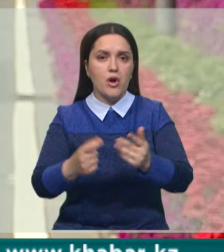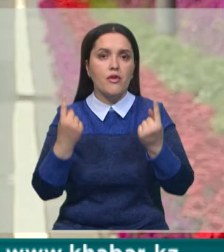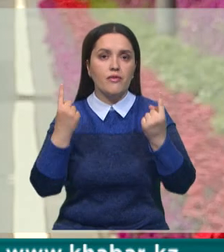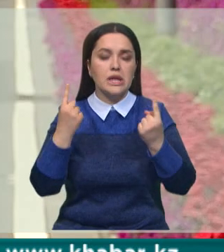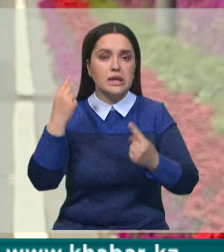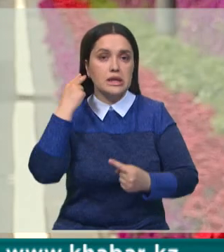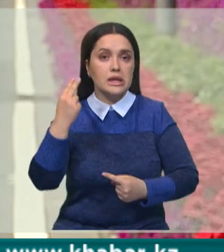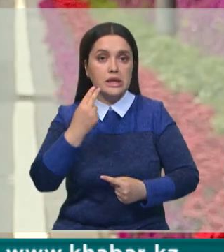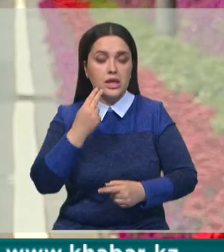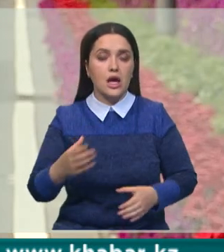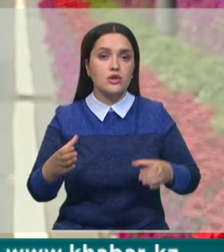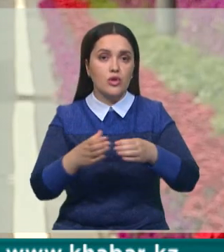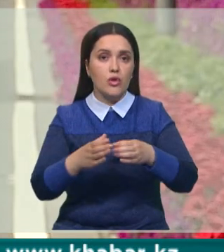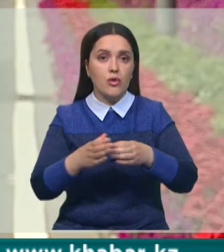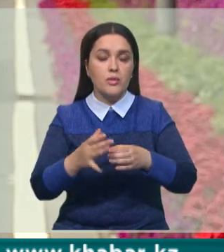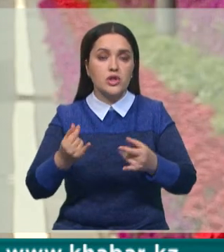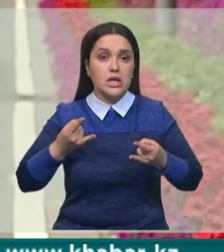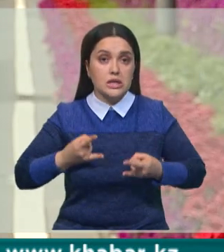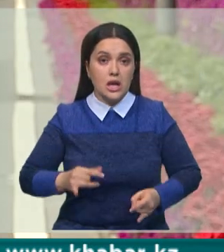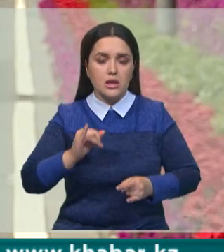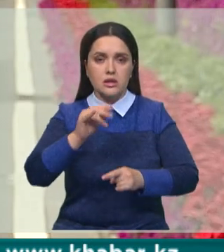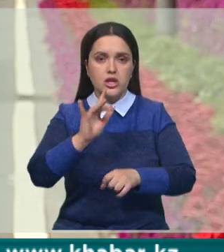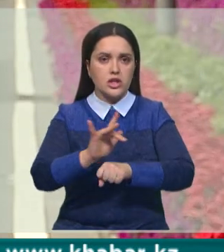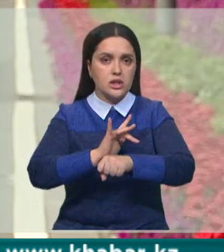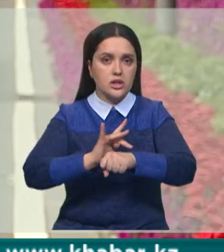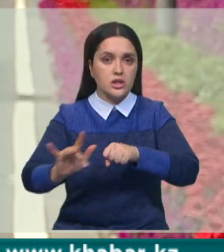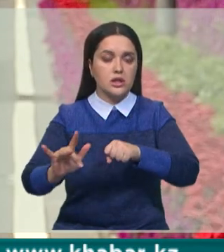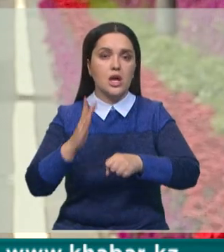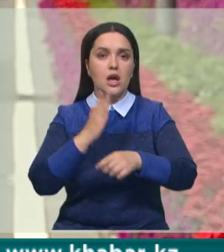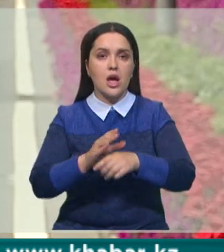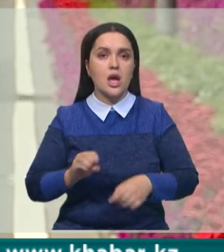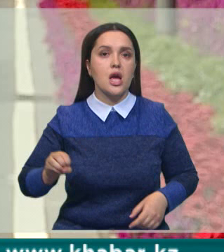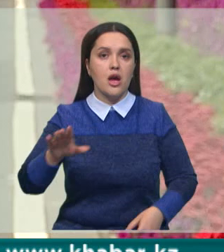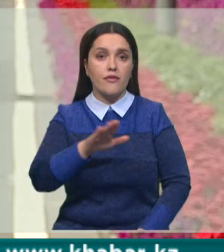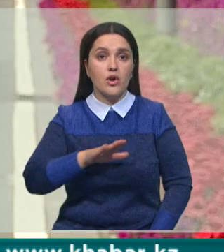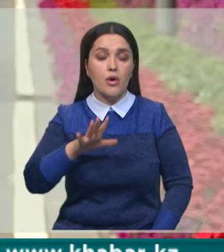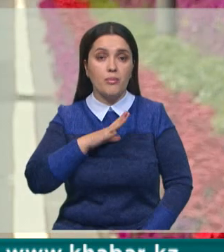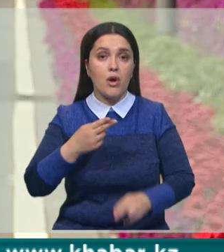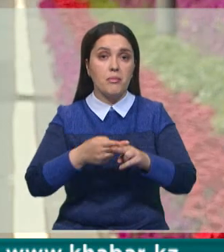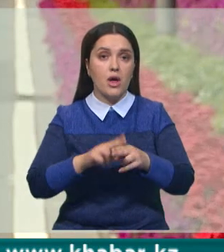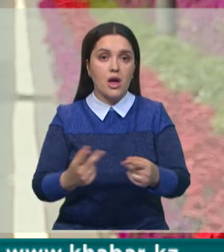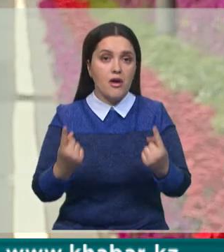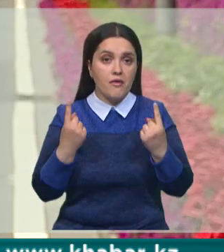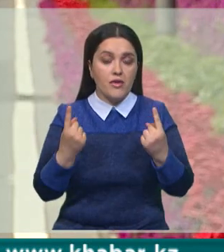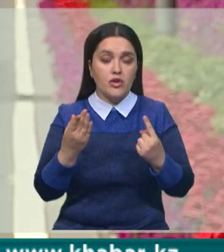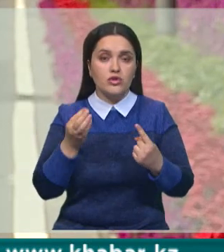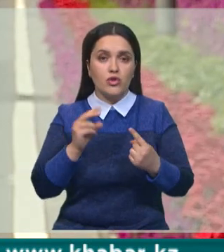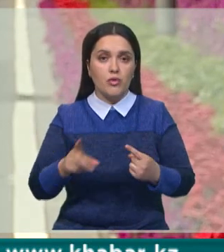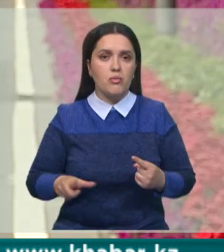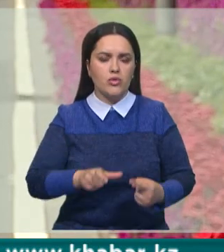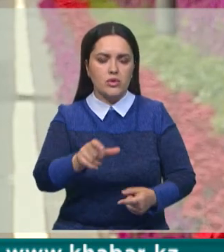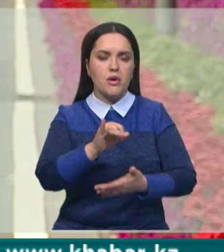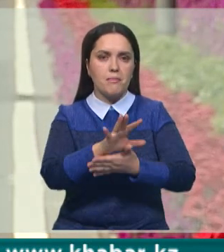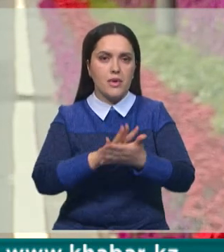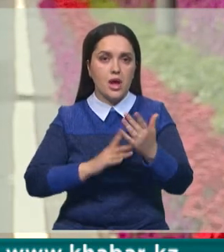династии, зарождались и исчезали в небытие целые цивилизации Европы, а вдоль Великого шелкового пути